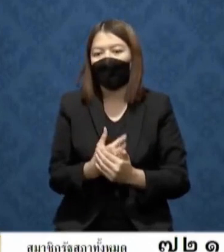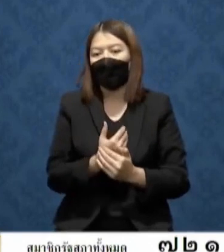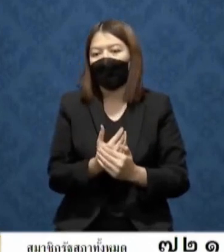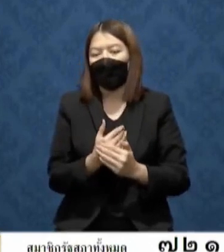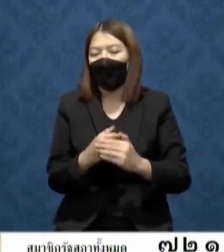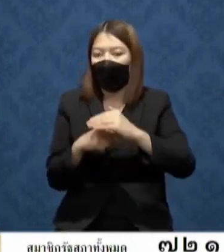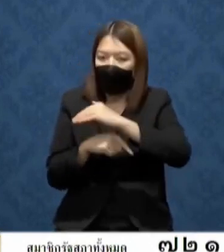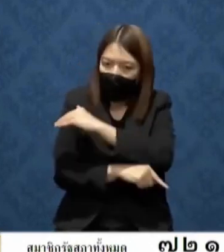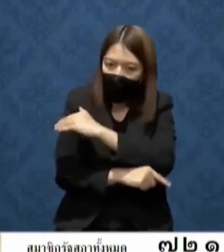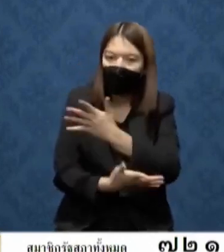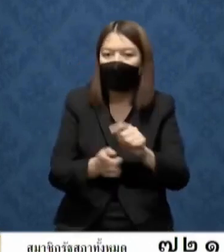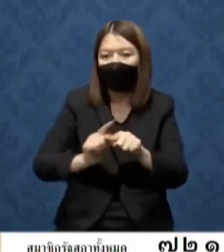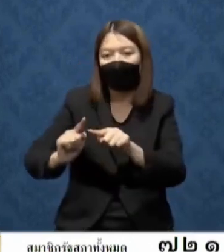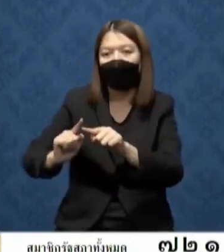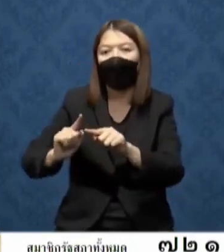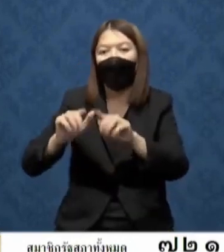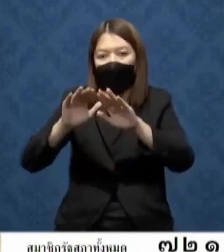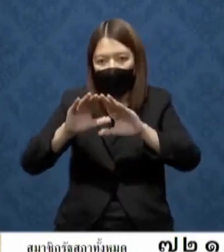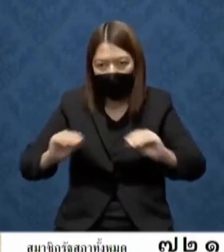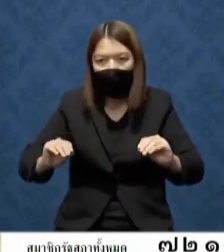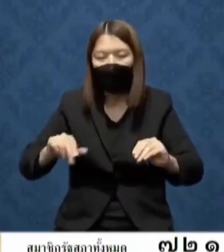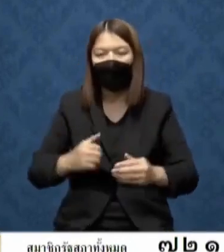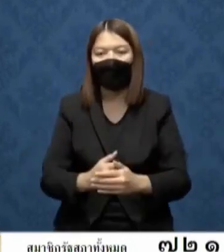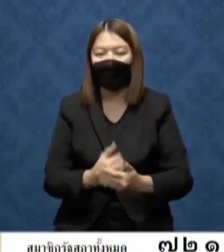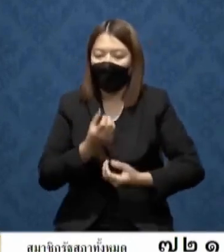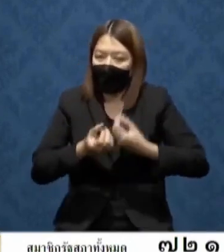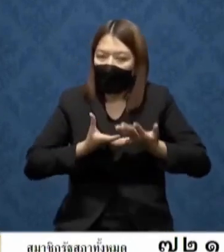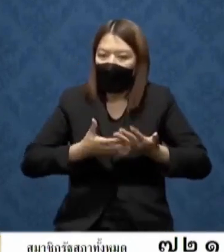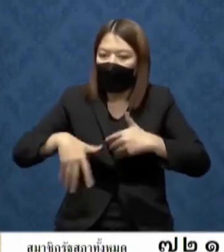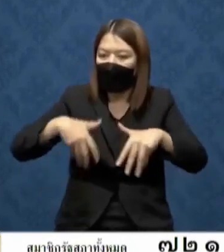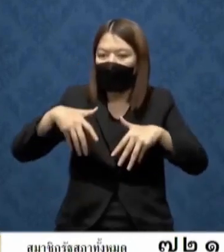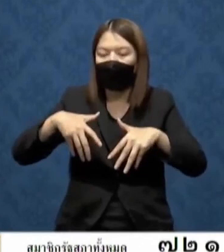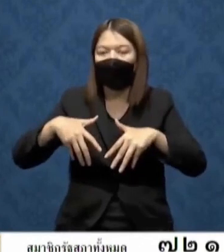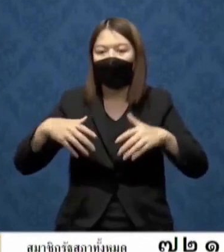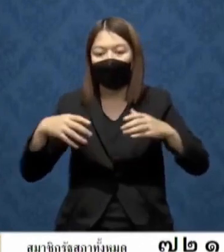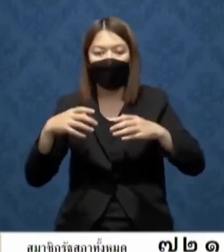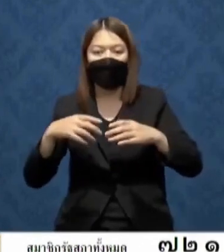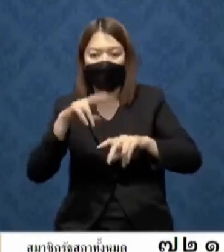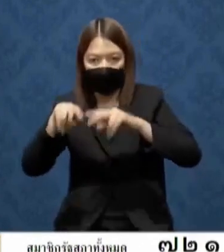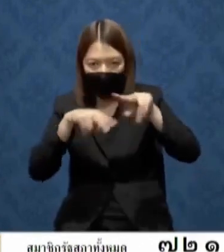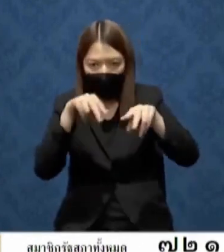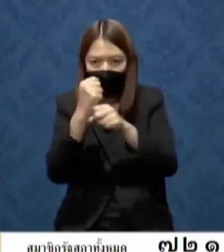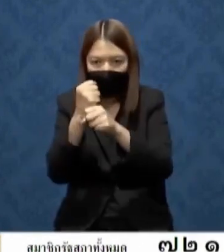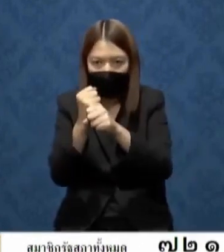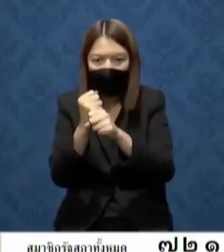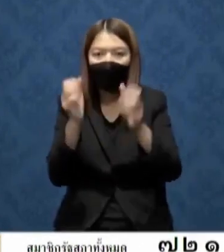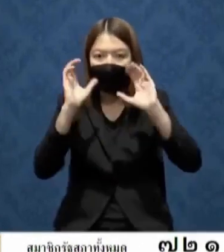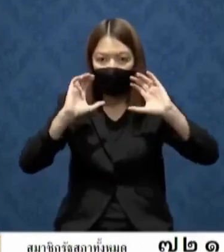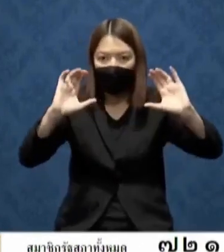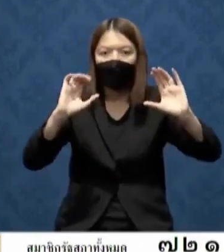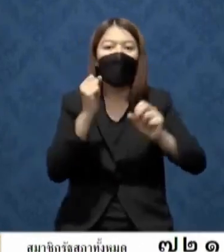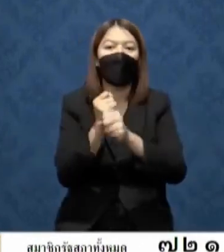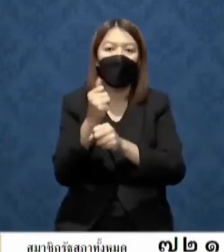ruption ลงเมื่อเสรีภาพในกแดงออก พี่น้ประชาชนสภาพลเมืองสามารถทจะตรวจสอบกทำงานของรัฐบาล